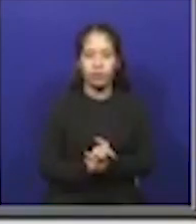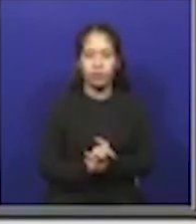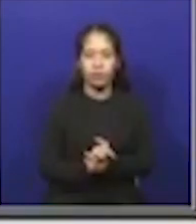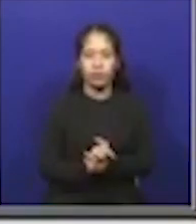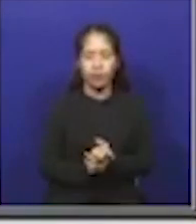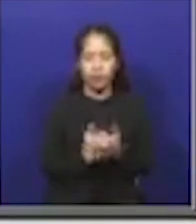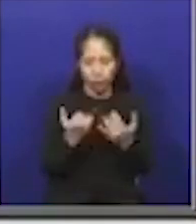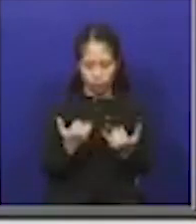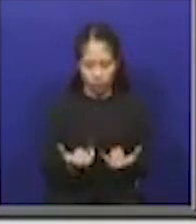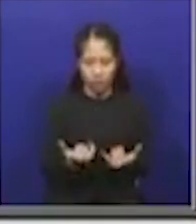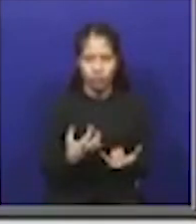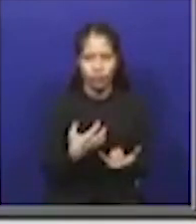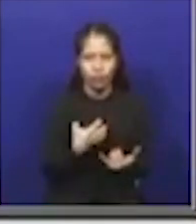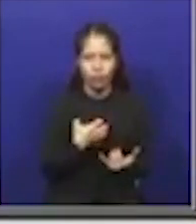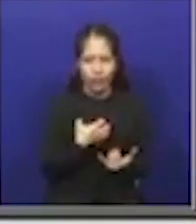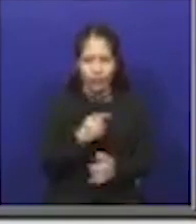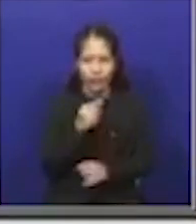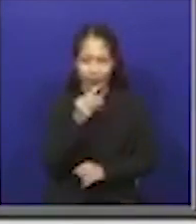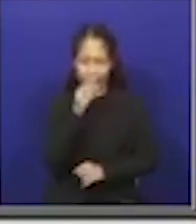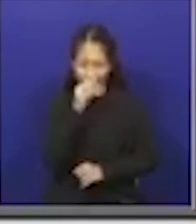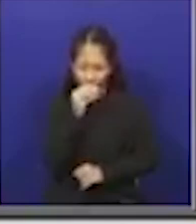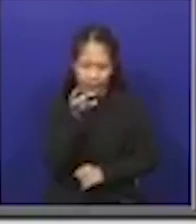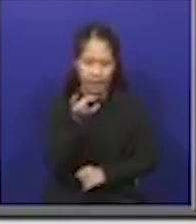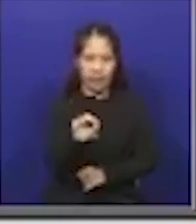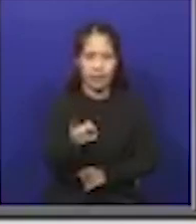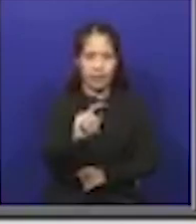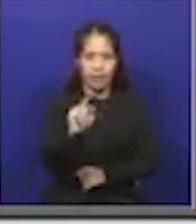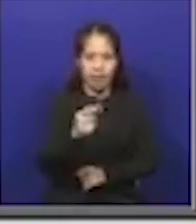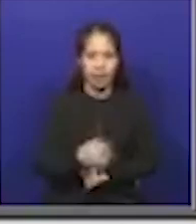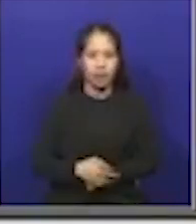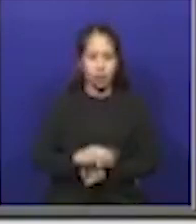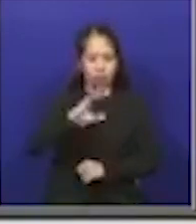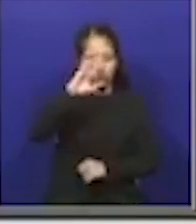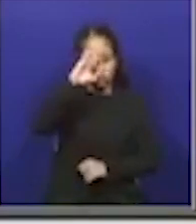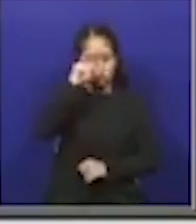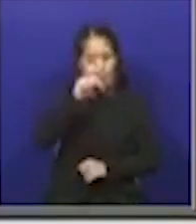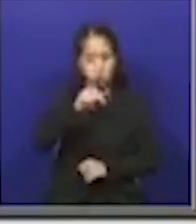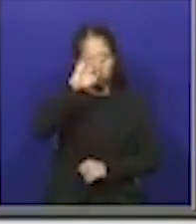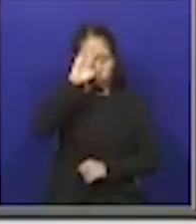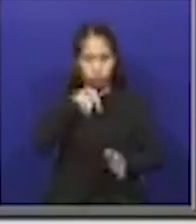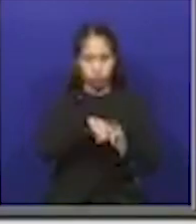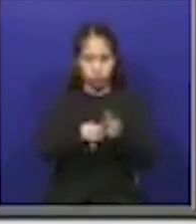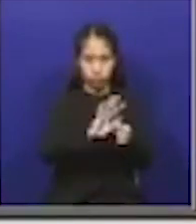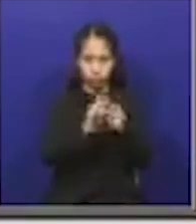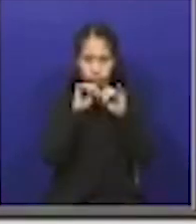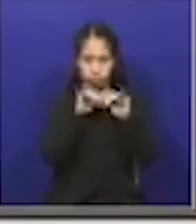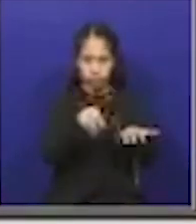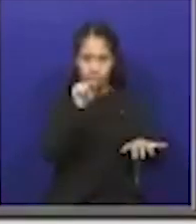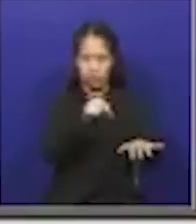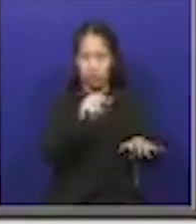ตรงนี้ผมอยากแวะติ่งไปนิดนึงนะครับโรคระบาดชนิดนี้ความน่ากลัวคืออะ